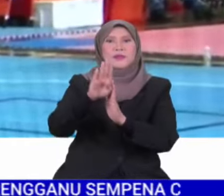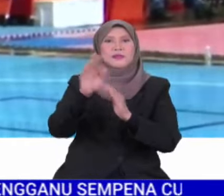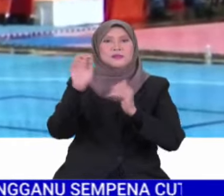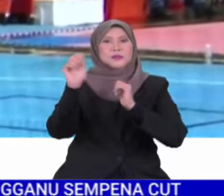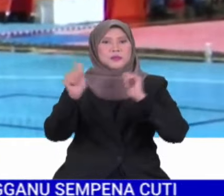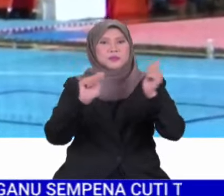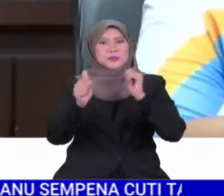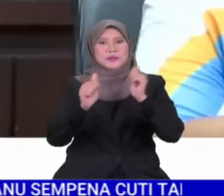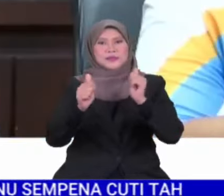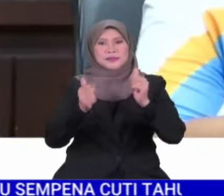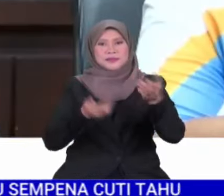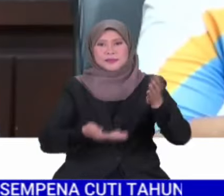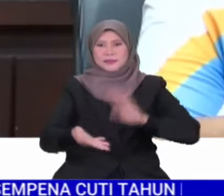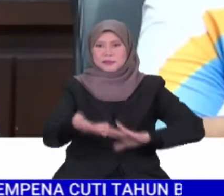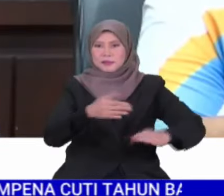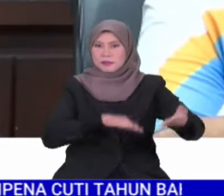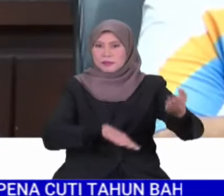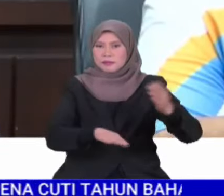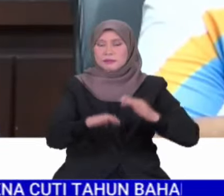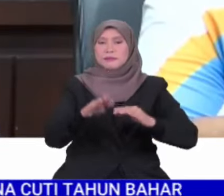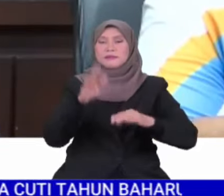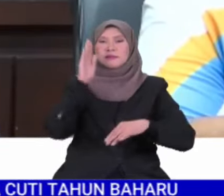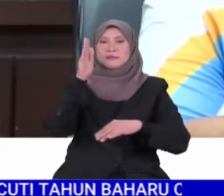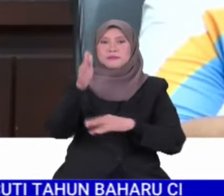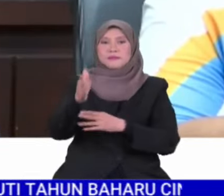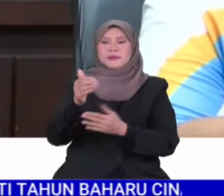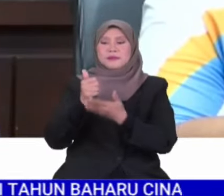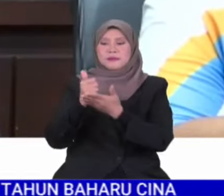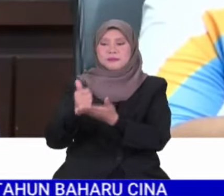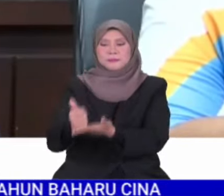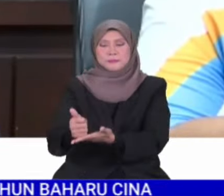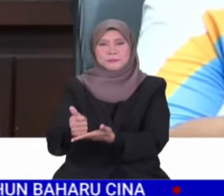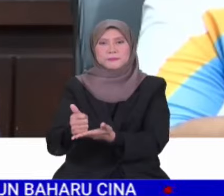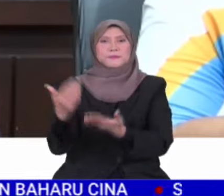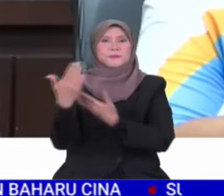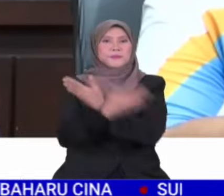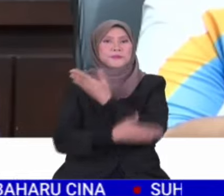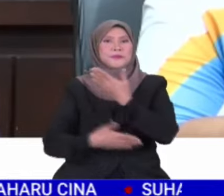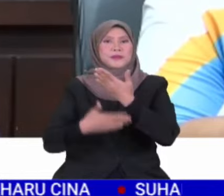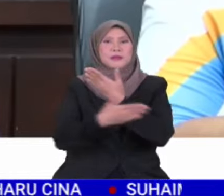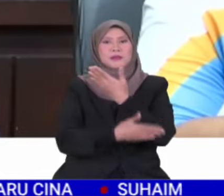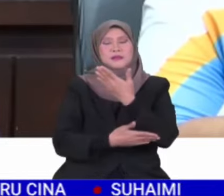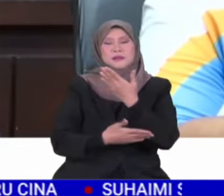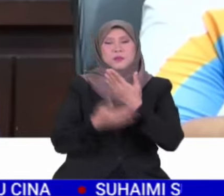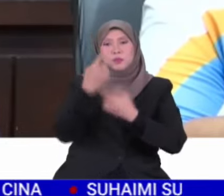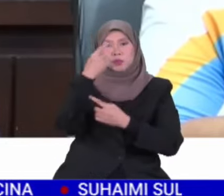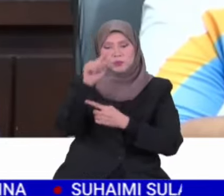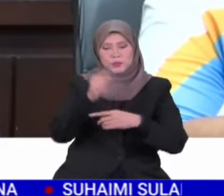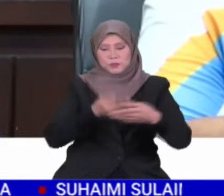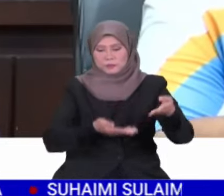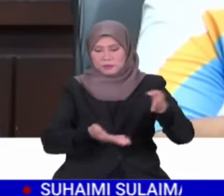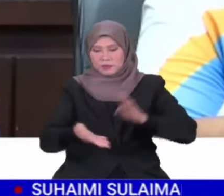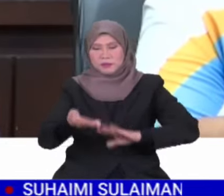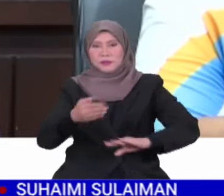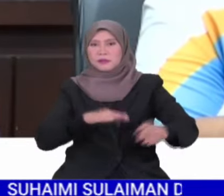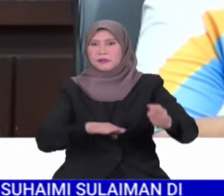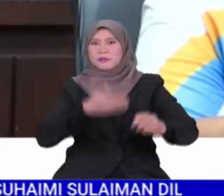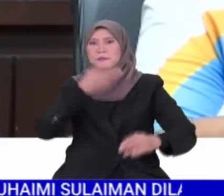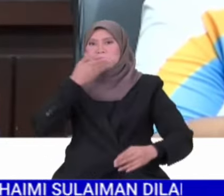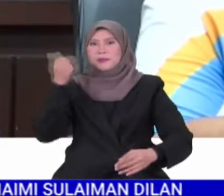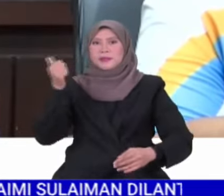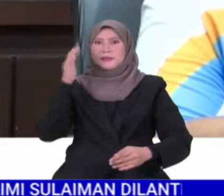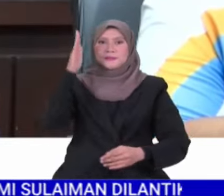sukan silat yang akan membantu juga negara melahirkan pesilat-pesilat yang lebih